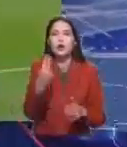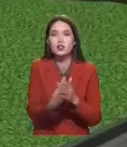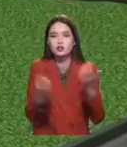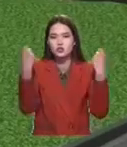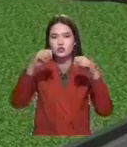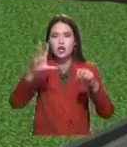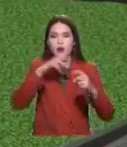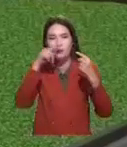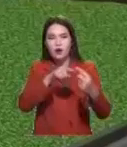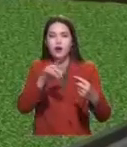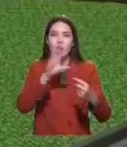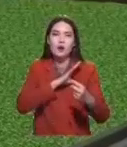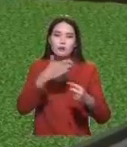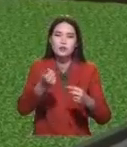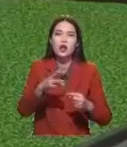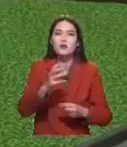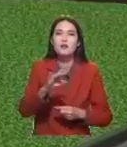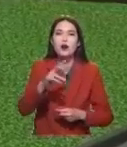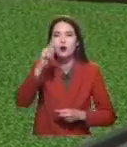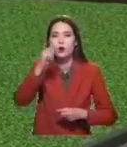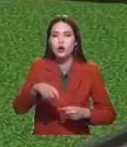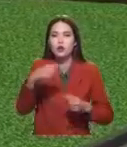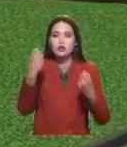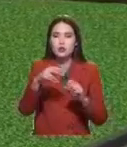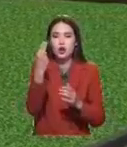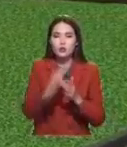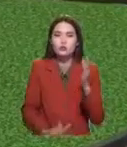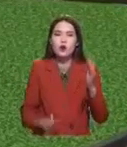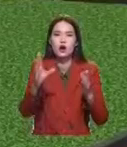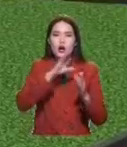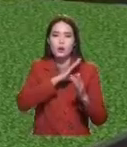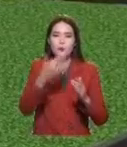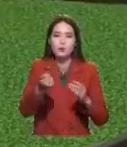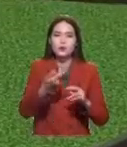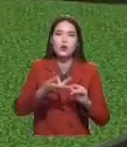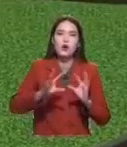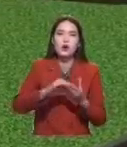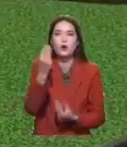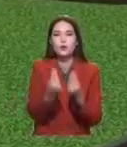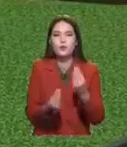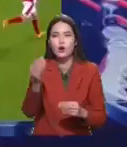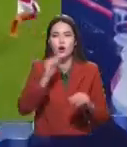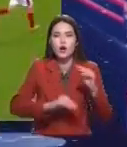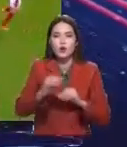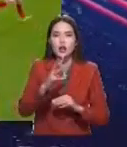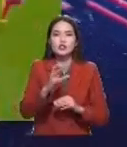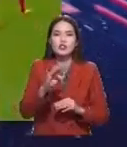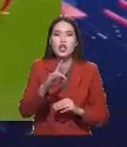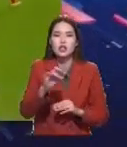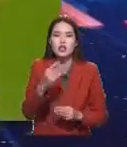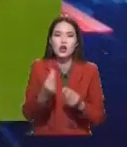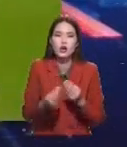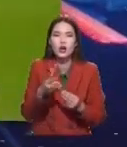жетті. Ал Мальта құрамасы Украинадан жеңіліп қалды. 3-1 есебімен аяқталған ойында Челсидің ойыншысы